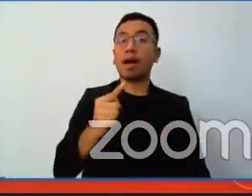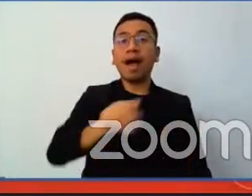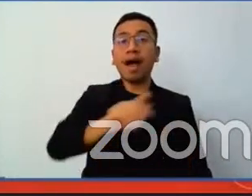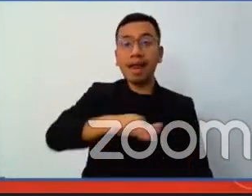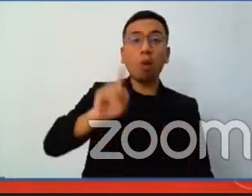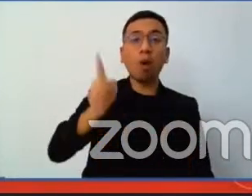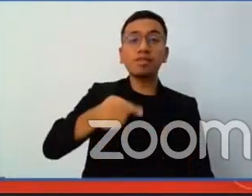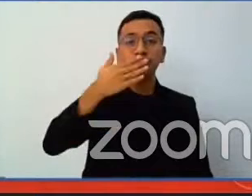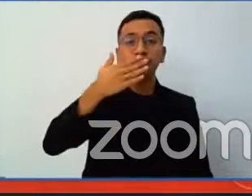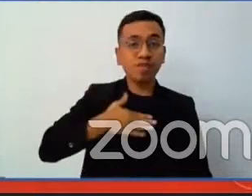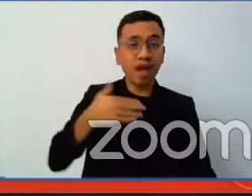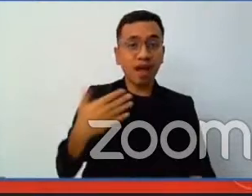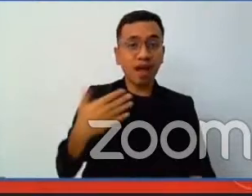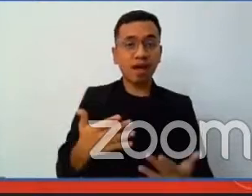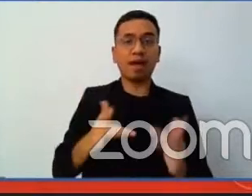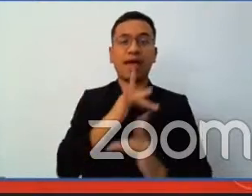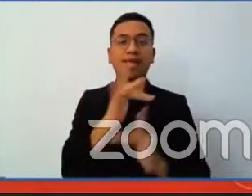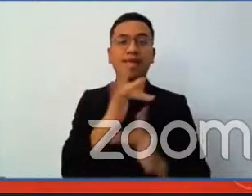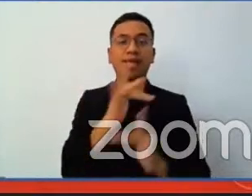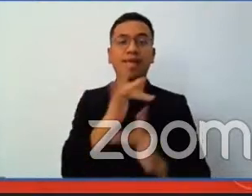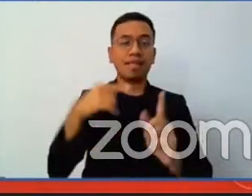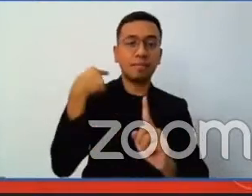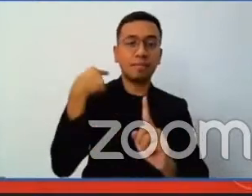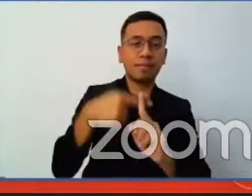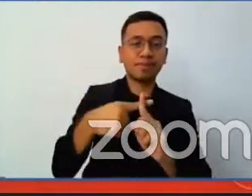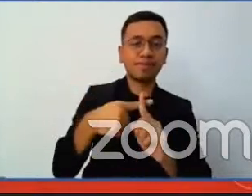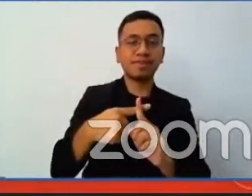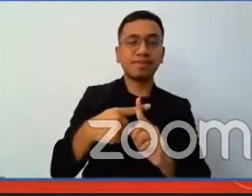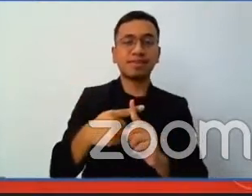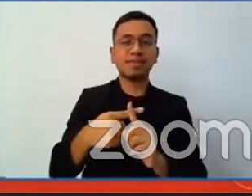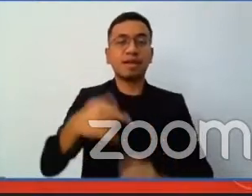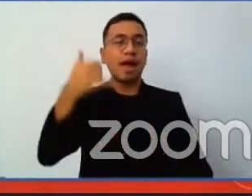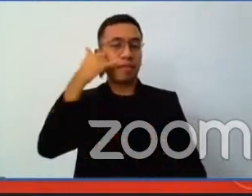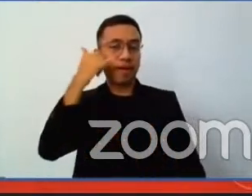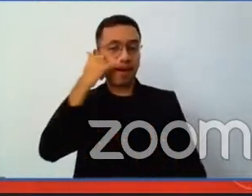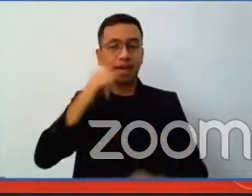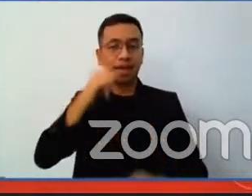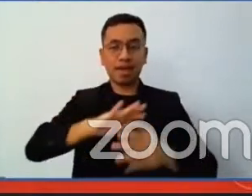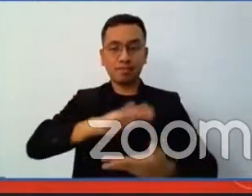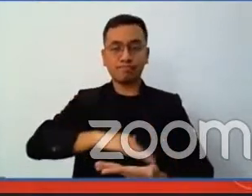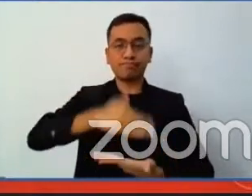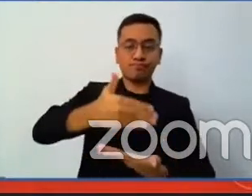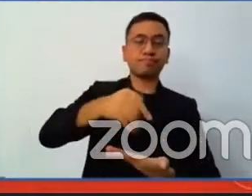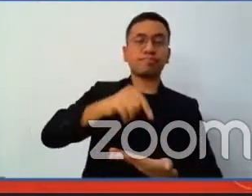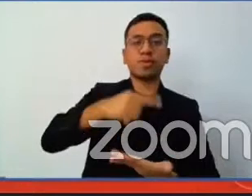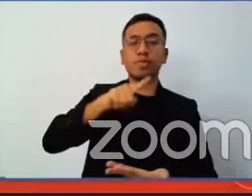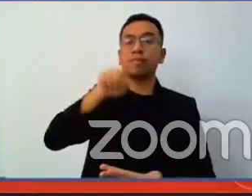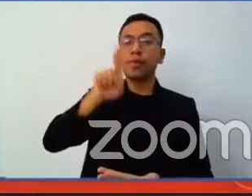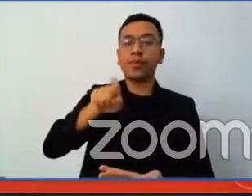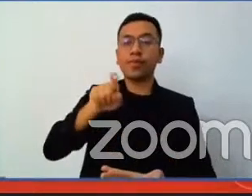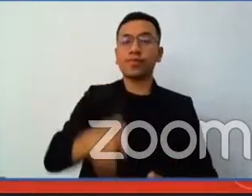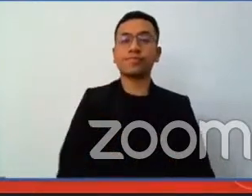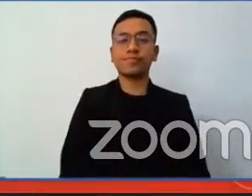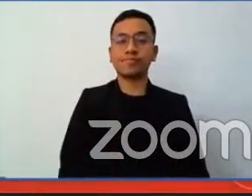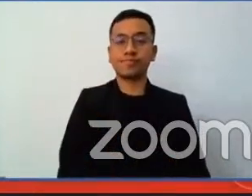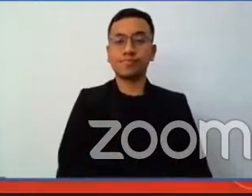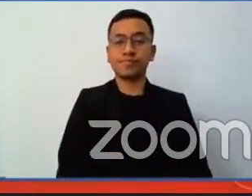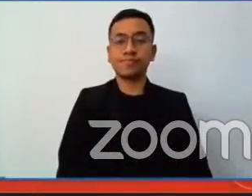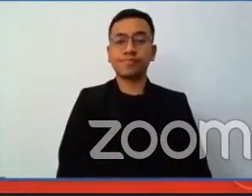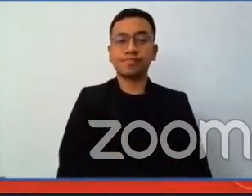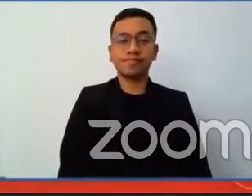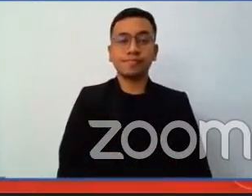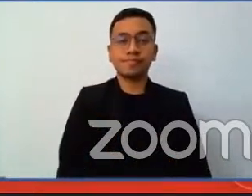adalah akses internet dan juga gadget untuk mengaksesnya, baik itu komputer ataupun